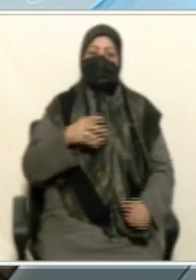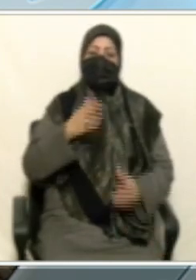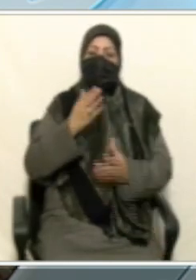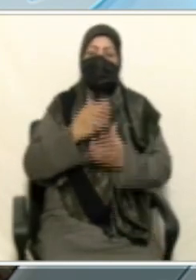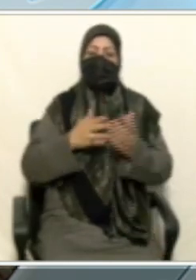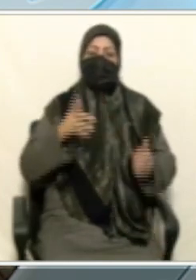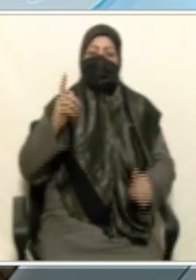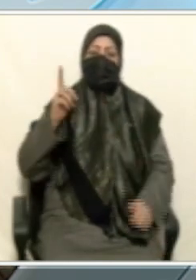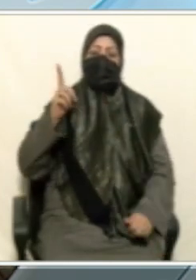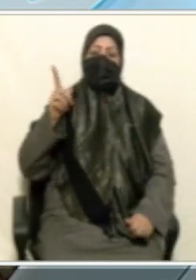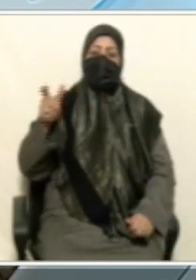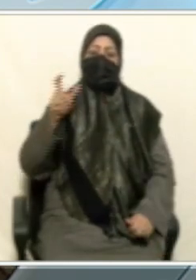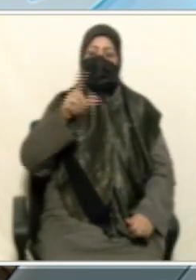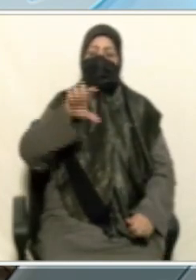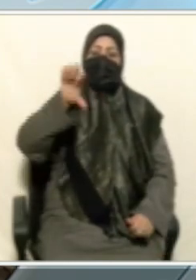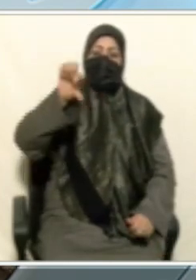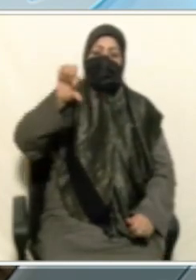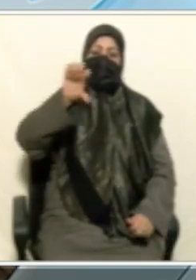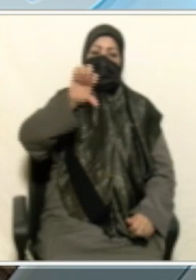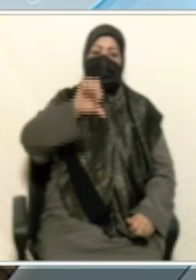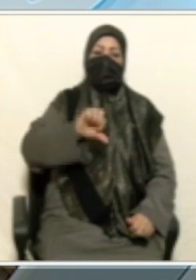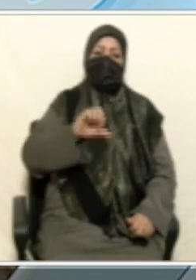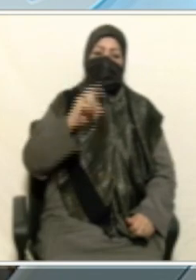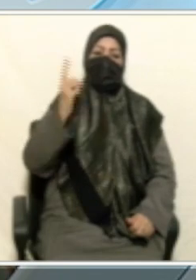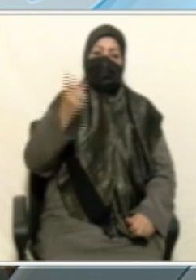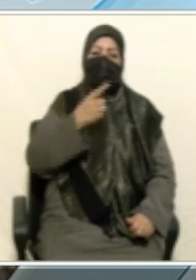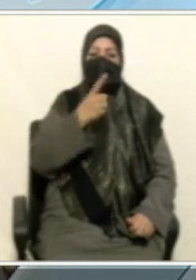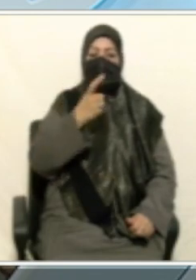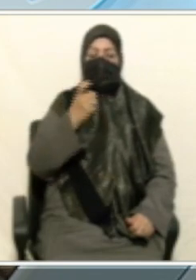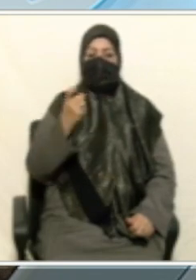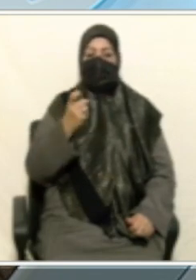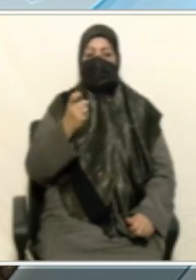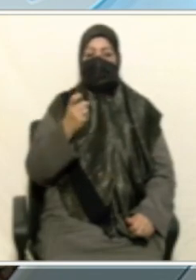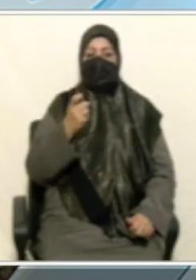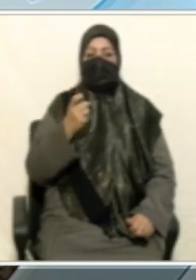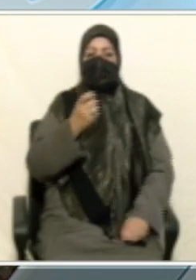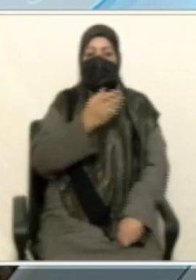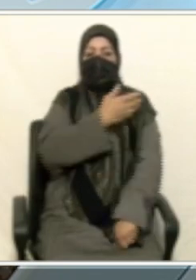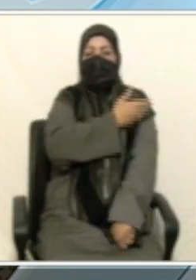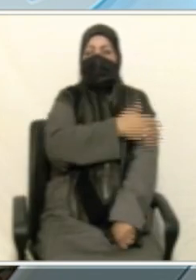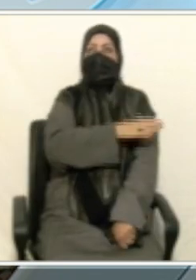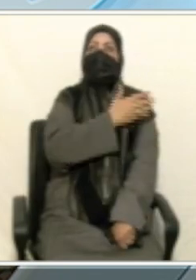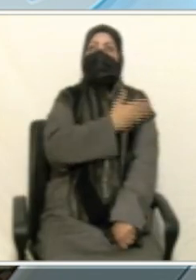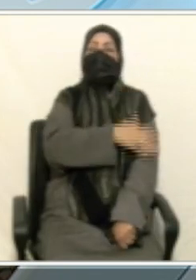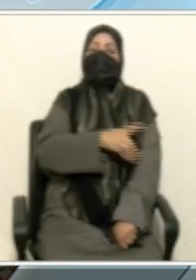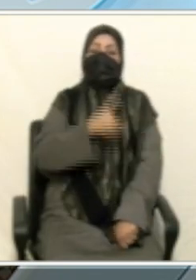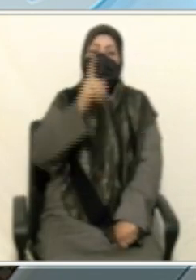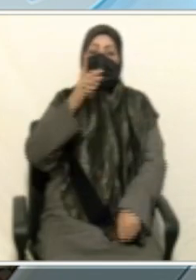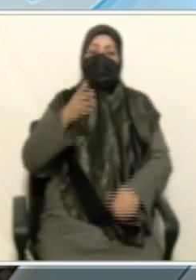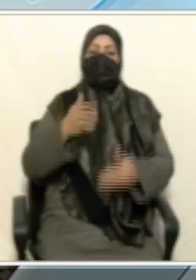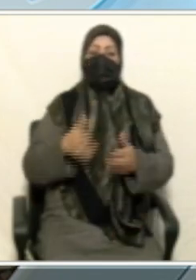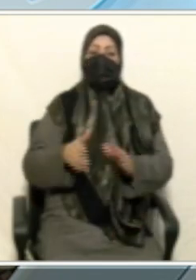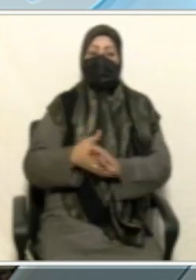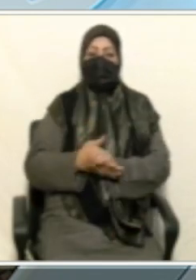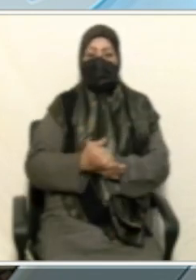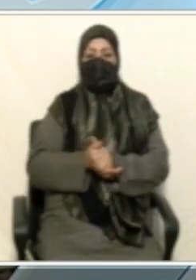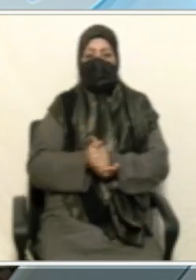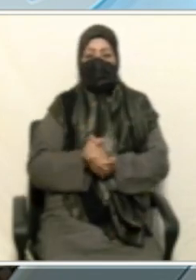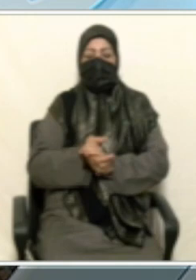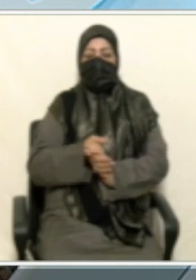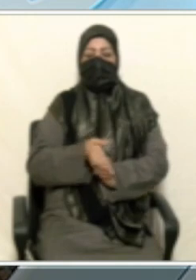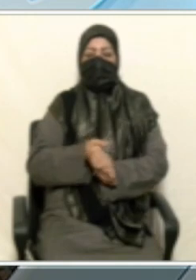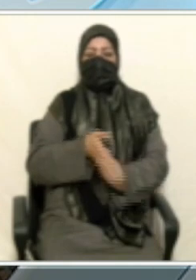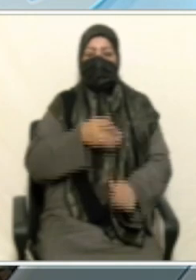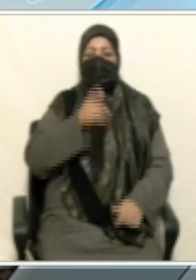بها 100 قد قبله الله عز وجل ولم يركع لله ركعة، لما علم الله عز وجل صدق توبته